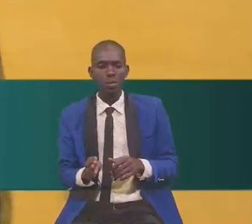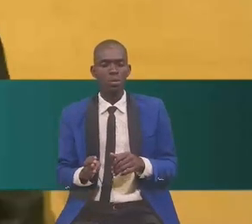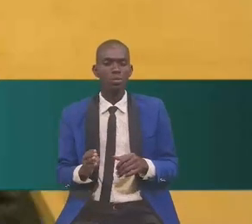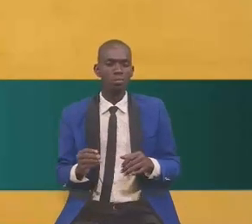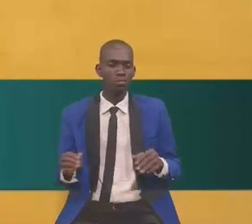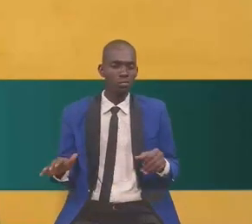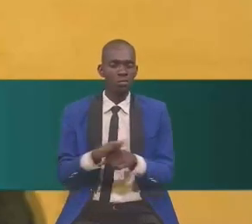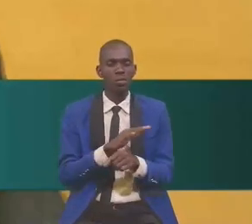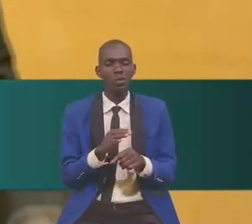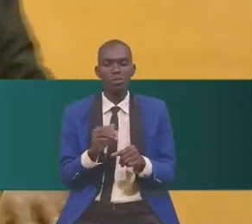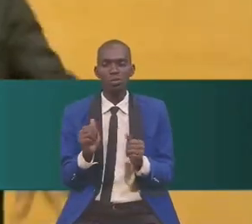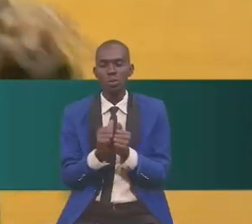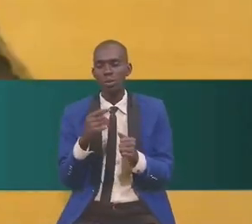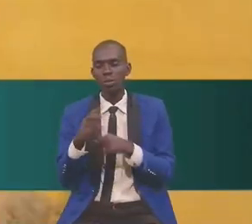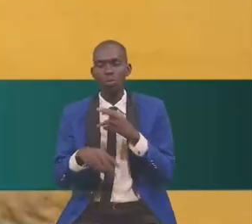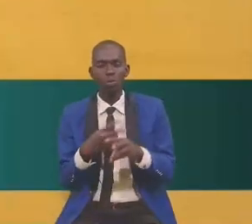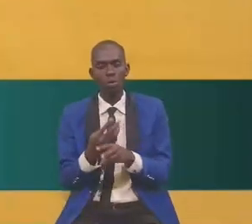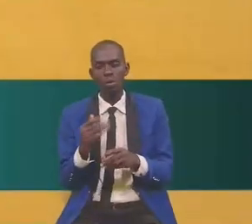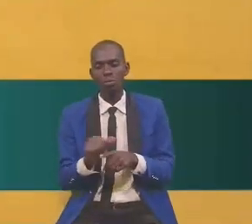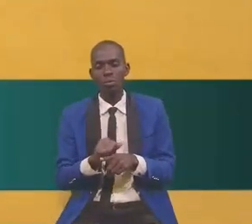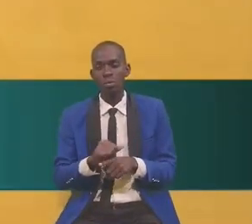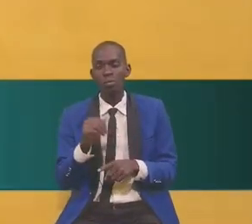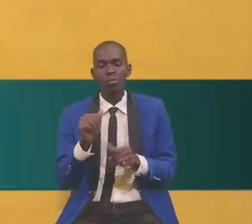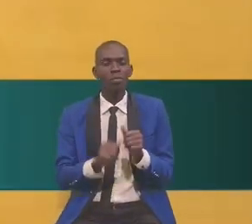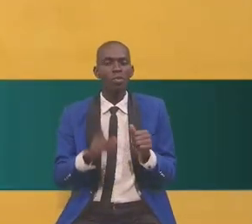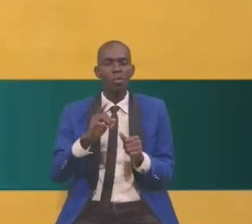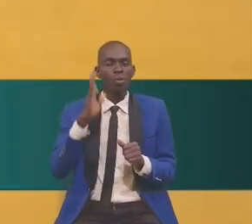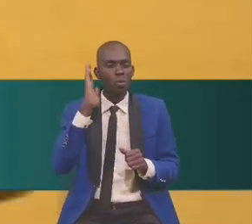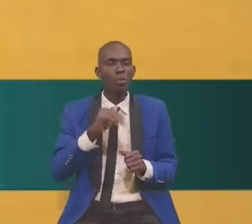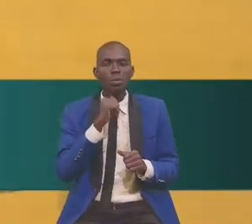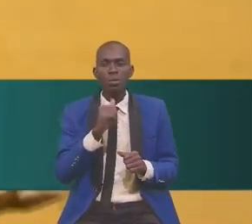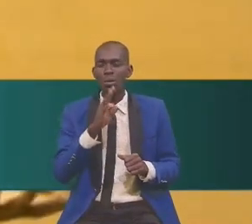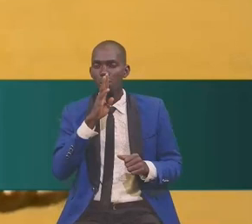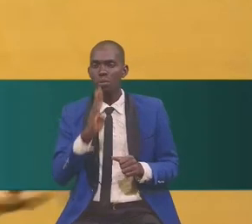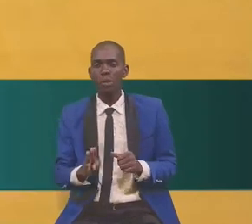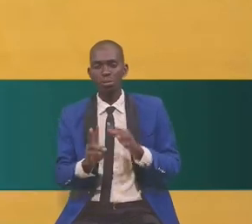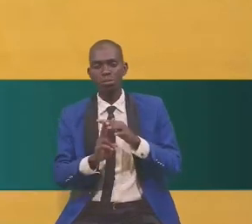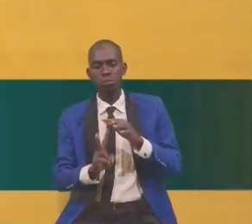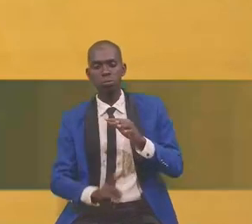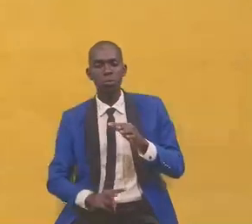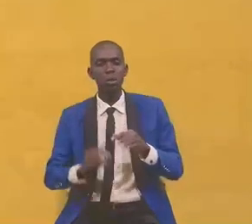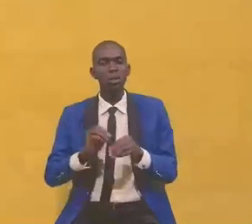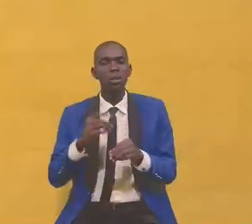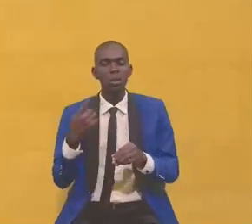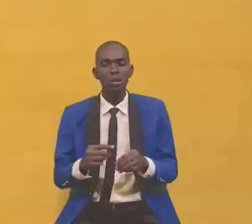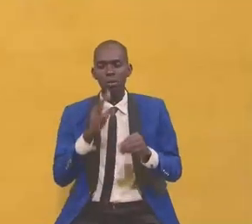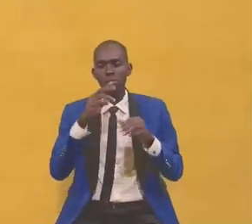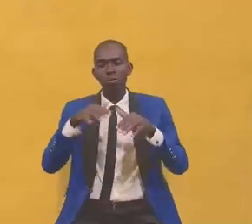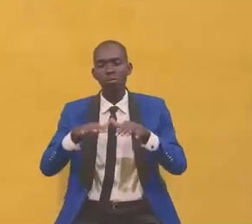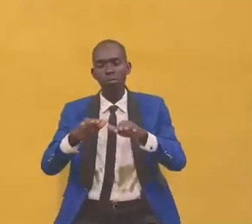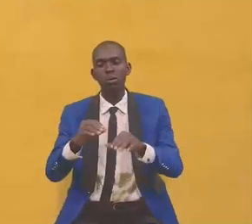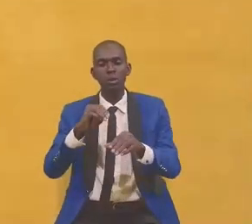ne sera pas noyé dans la mer de la corruption du monde. Il dit, mais celui